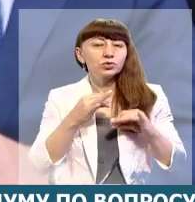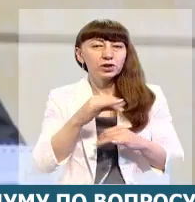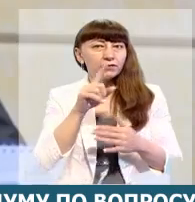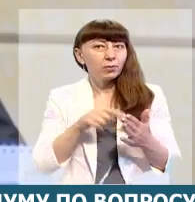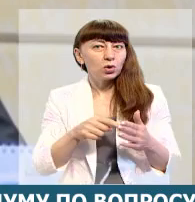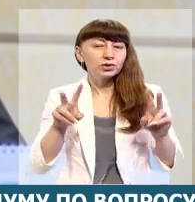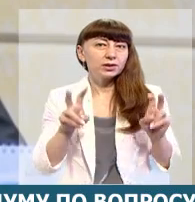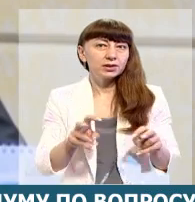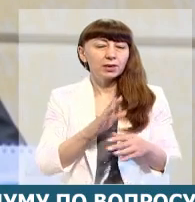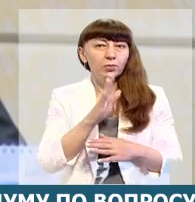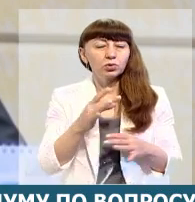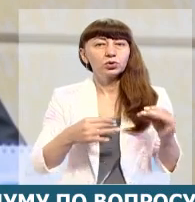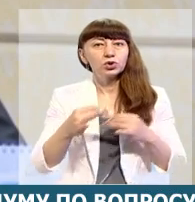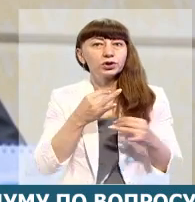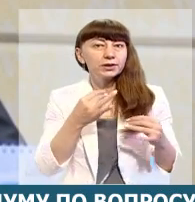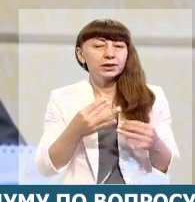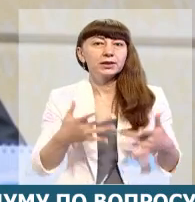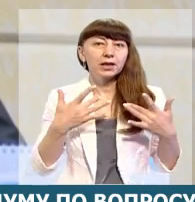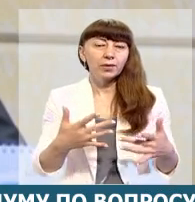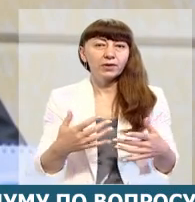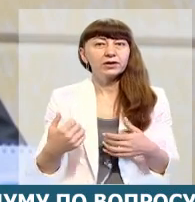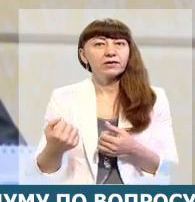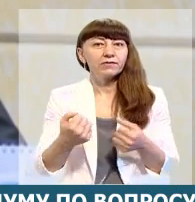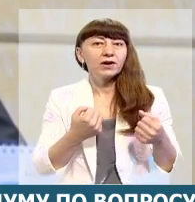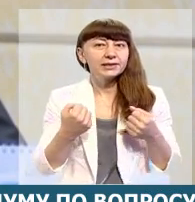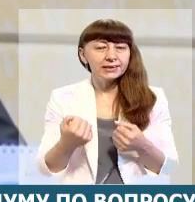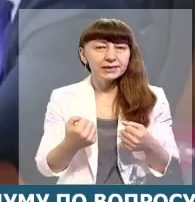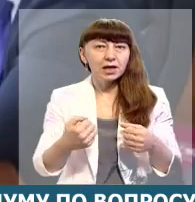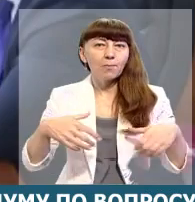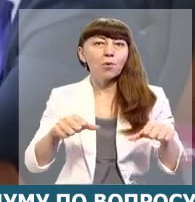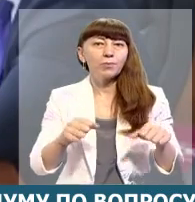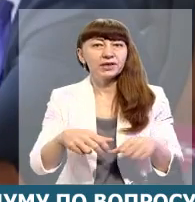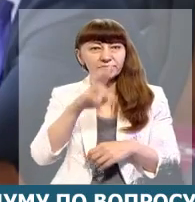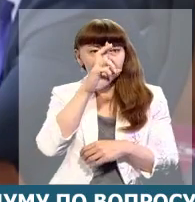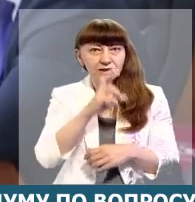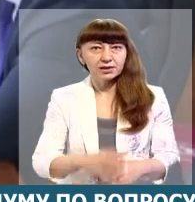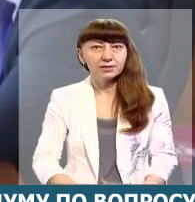рассматривают законопроект о новых требованиях к водителям мопедов в стране.